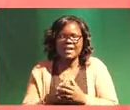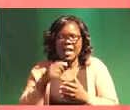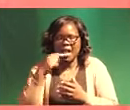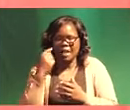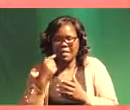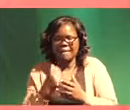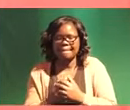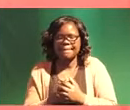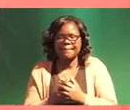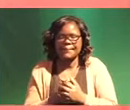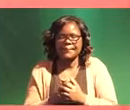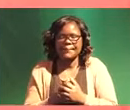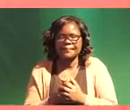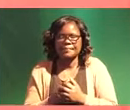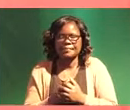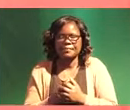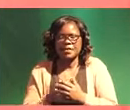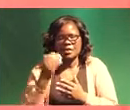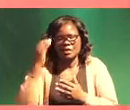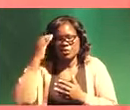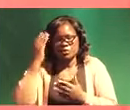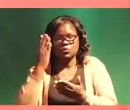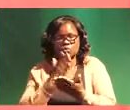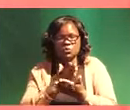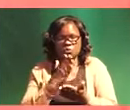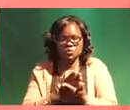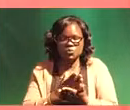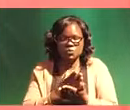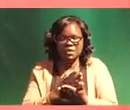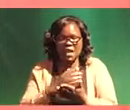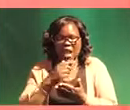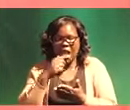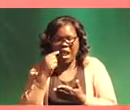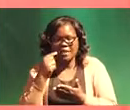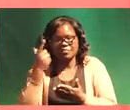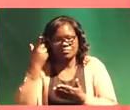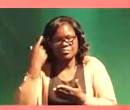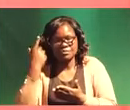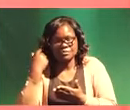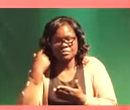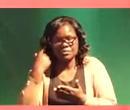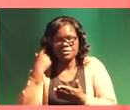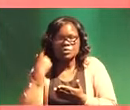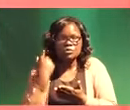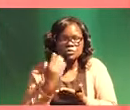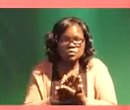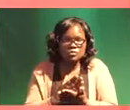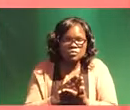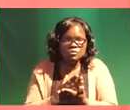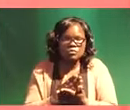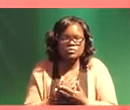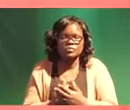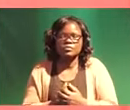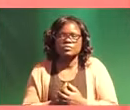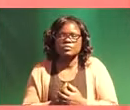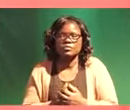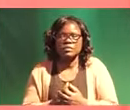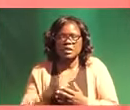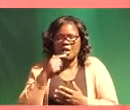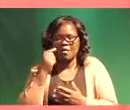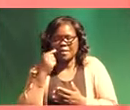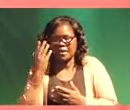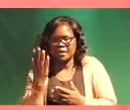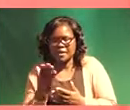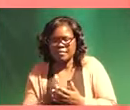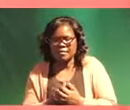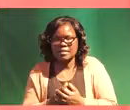Egembe. Mimi mnajua kwa kweli, mimi ni muembeo muhiro. Ama sivo. Mi ni muembe,